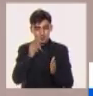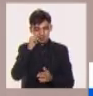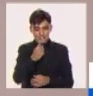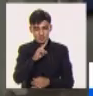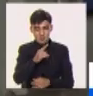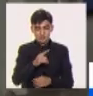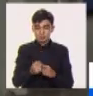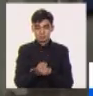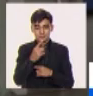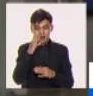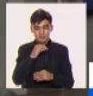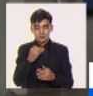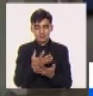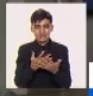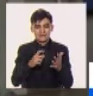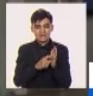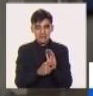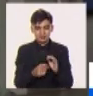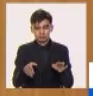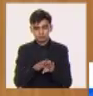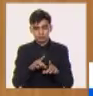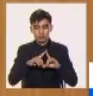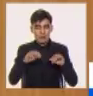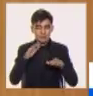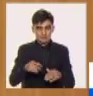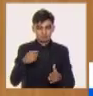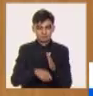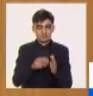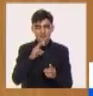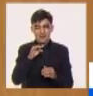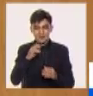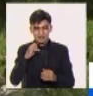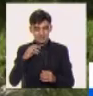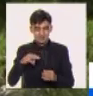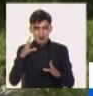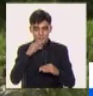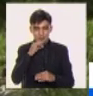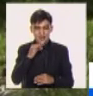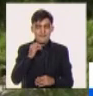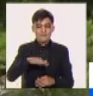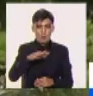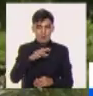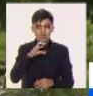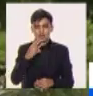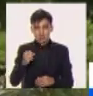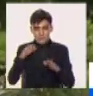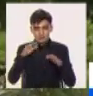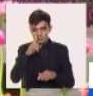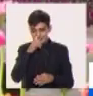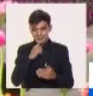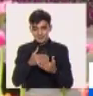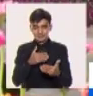карантина сразу в нескольких классах и даже в школе. Такое уже наблюдается в некоторых европейских странах и США, где месяц